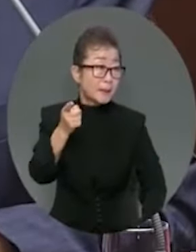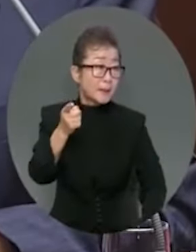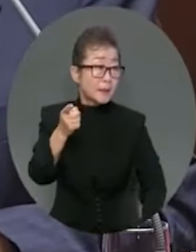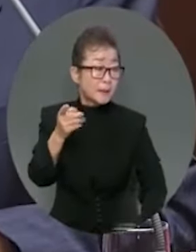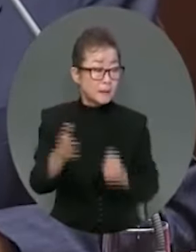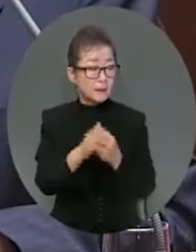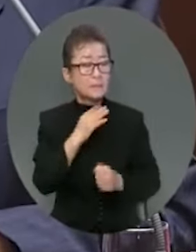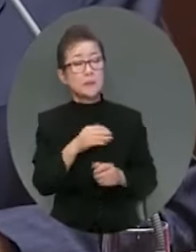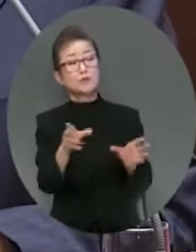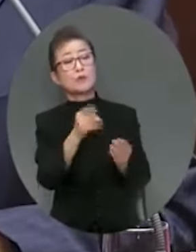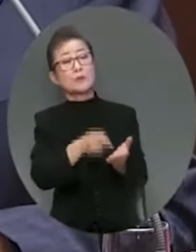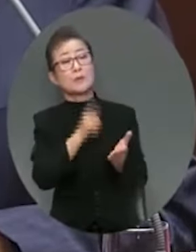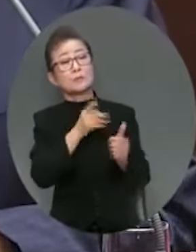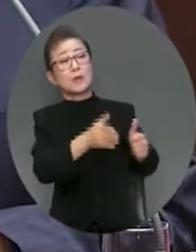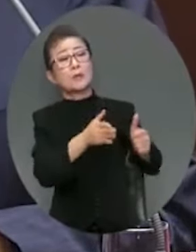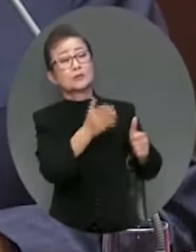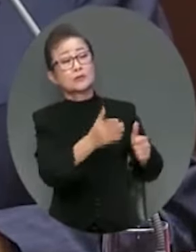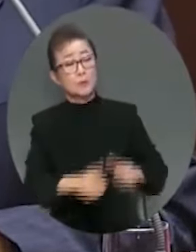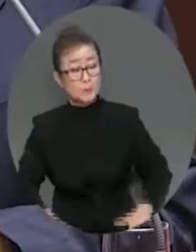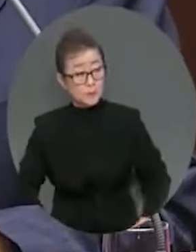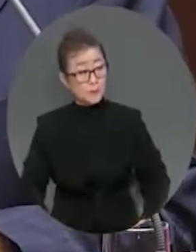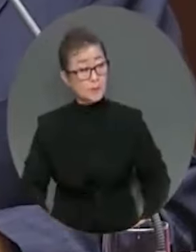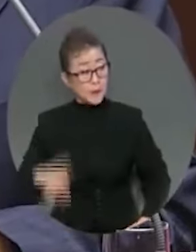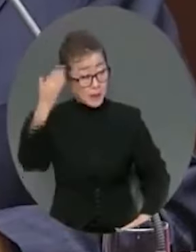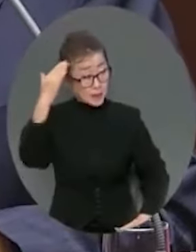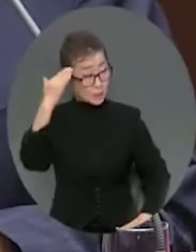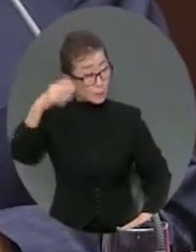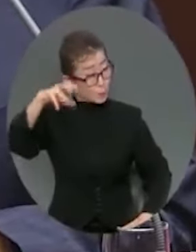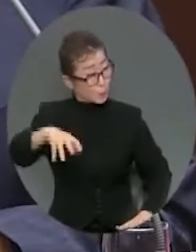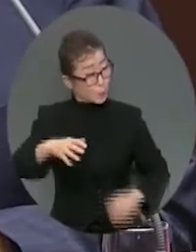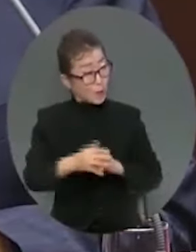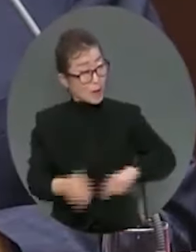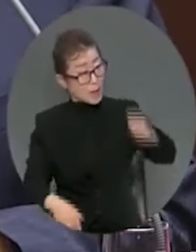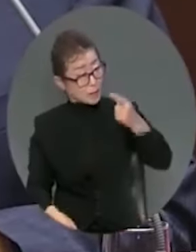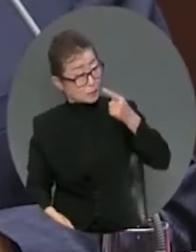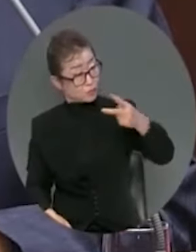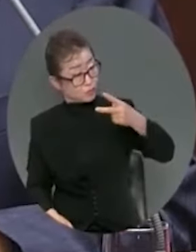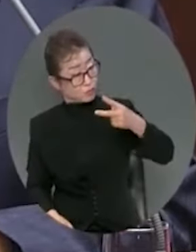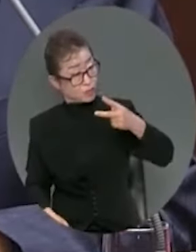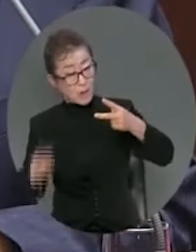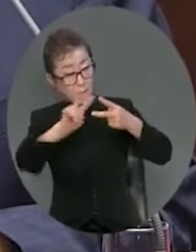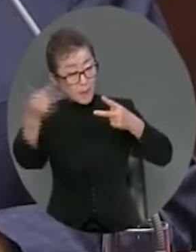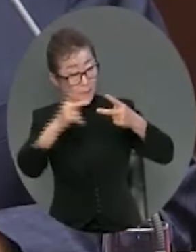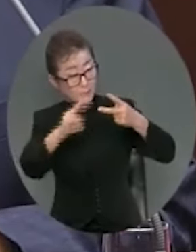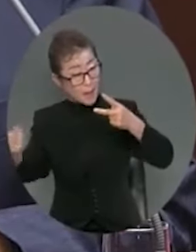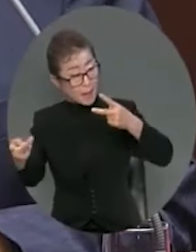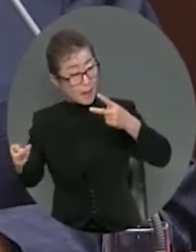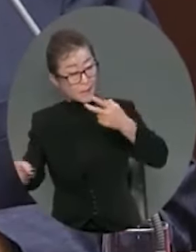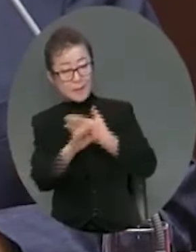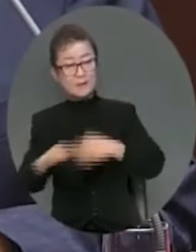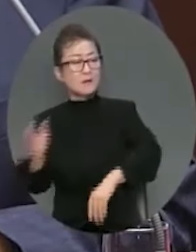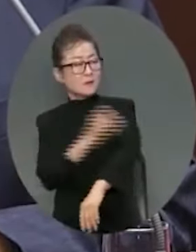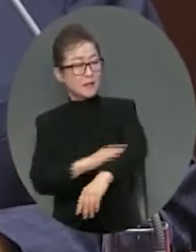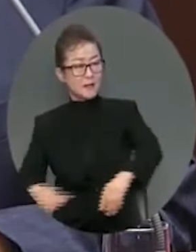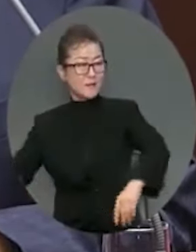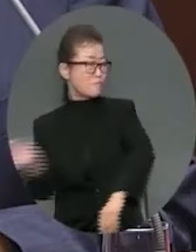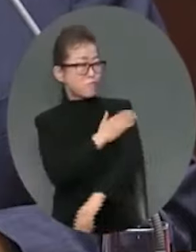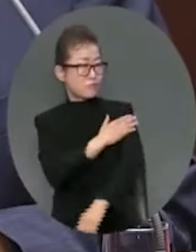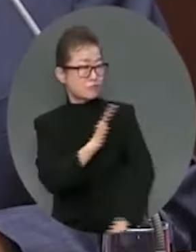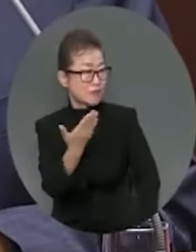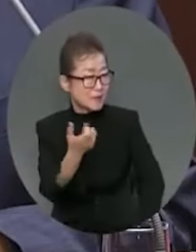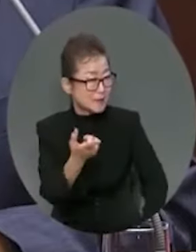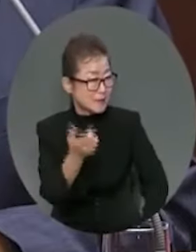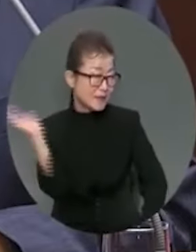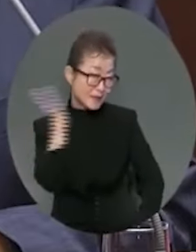저는 총리께 말씀드립니다. 대한민국에서는 딱 두 분만 바뀌면은 잘 삽니다.